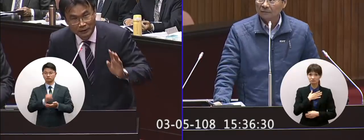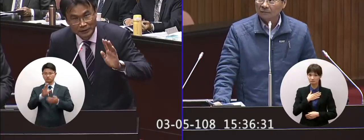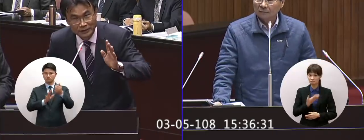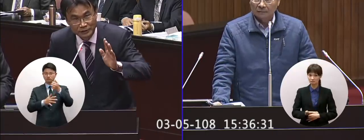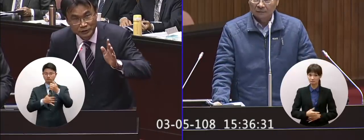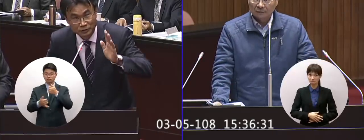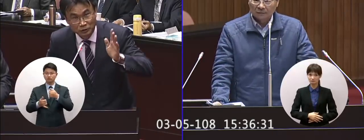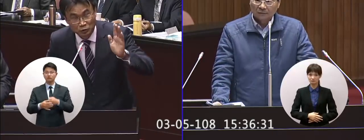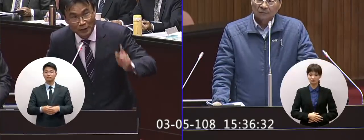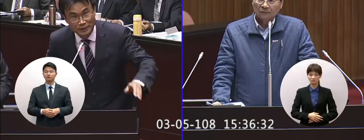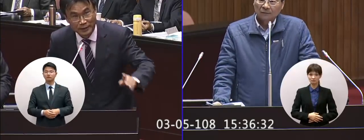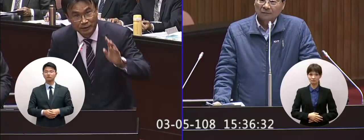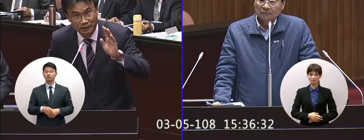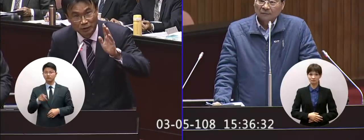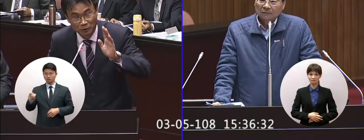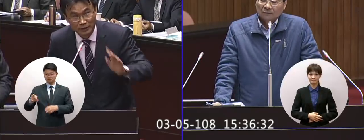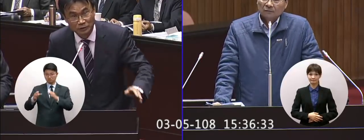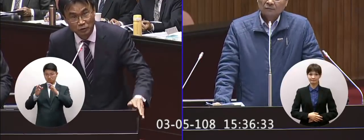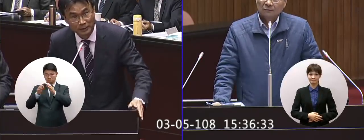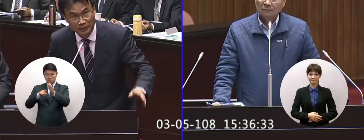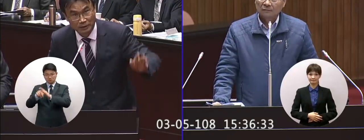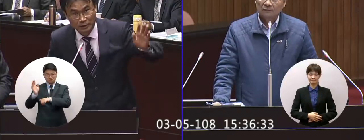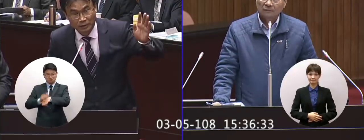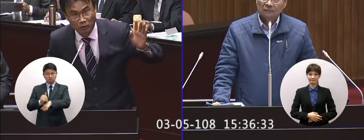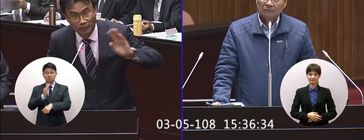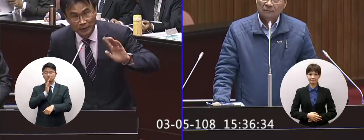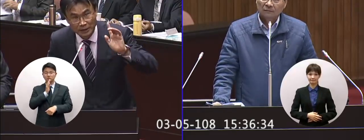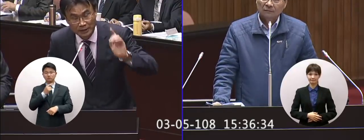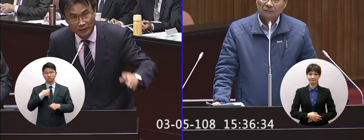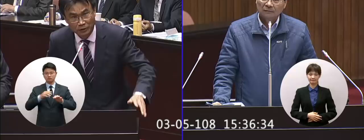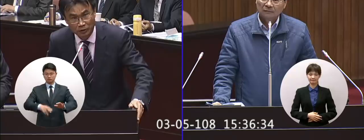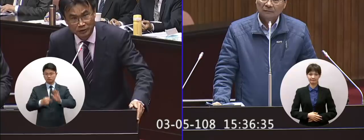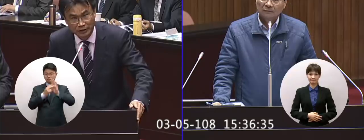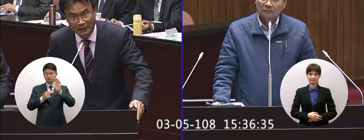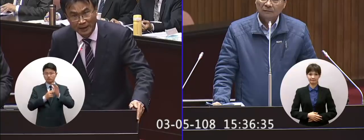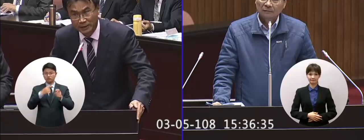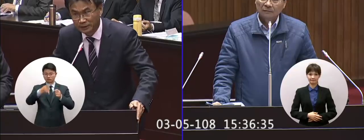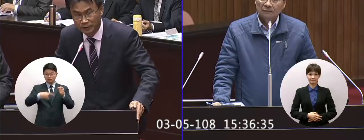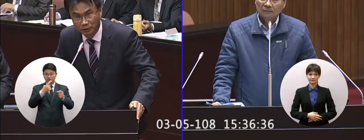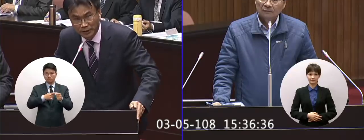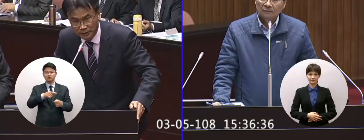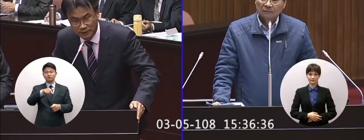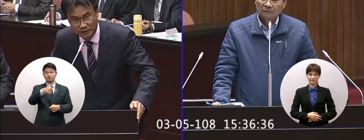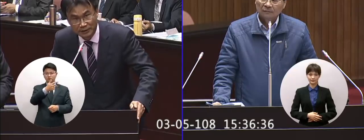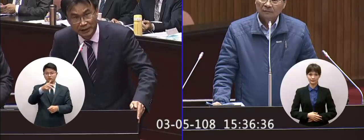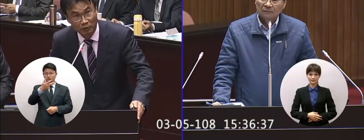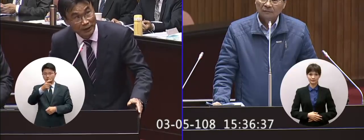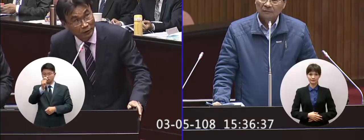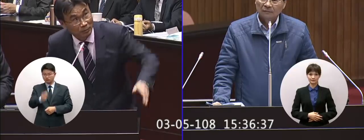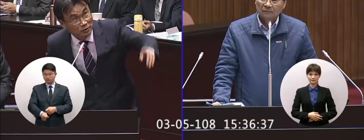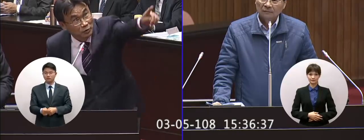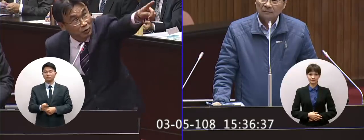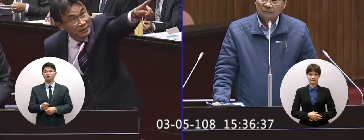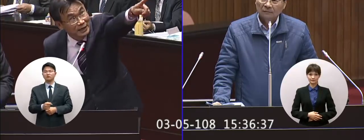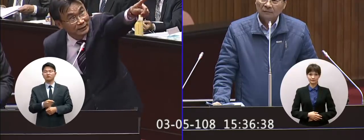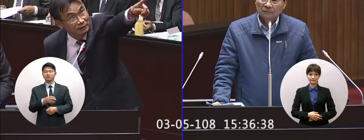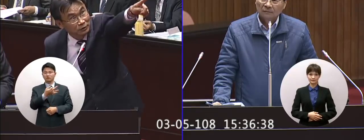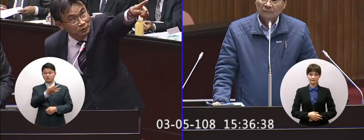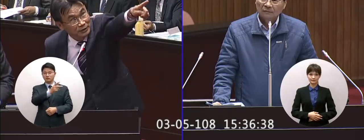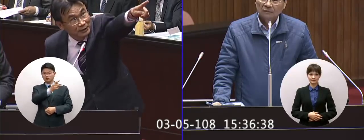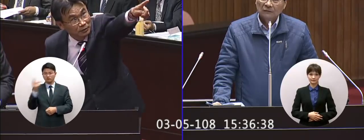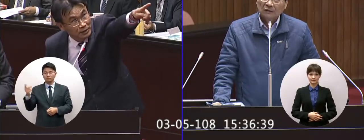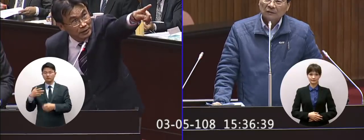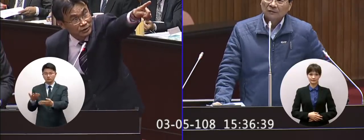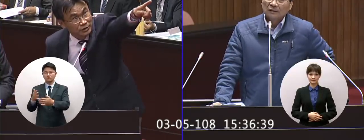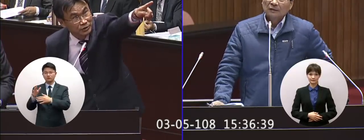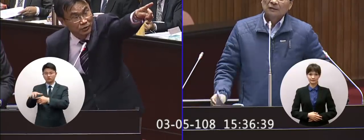告哈，您是金融专业，让我跟你说明，我们一年有6-700亿的农业政策性贷款给农民，所以农民拿到